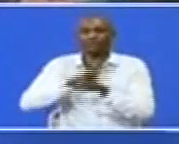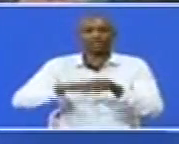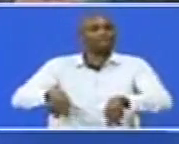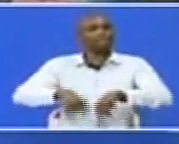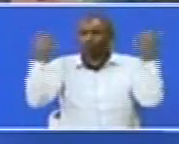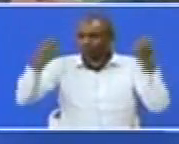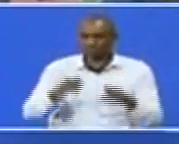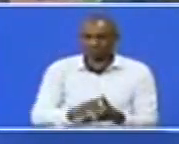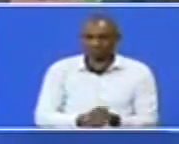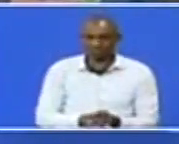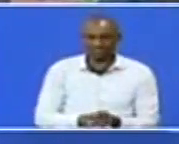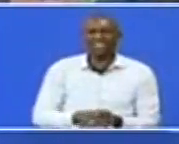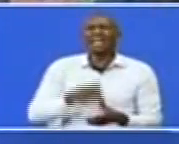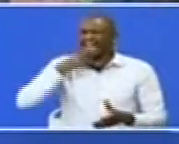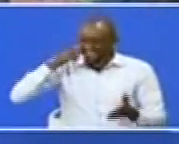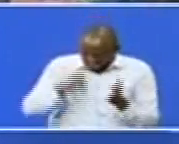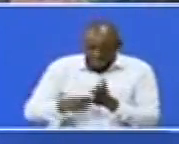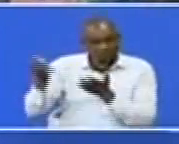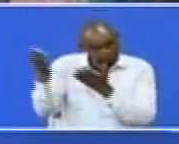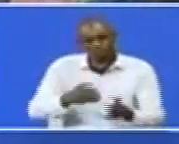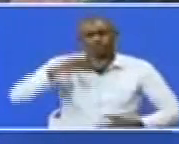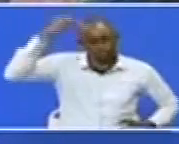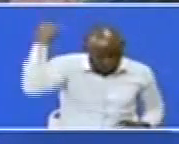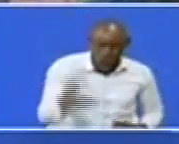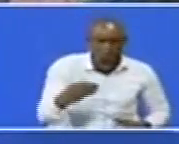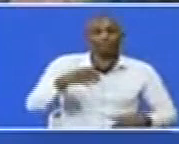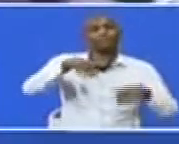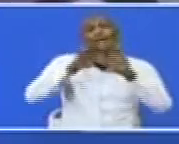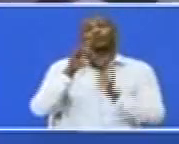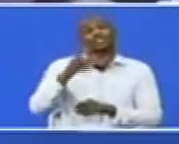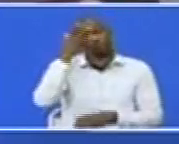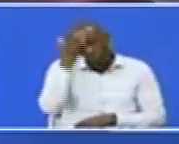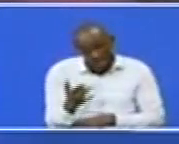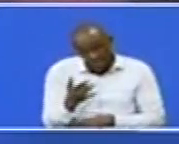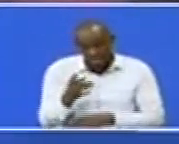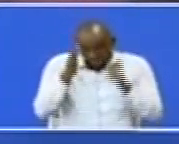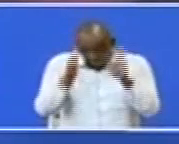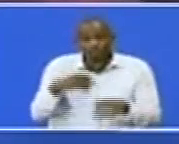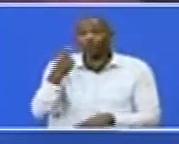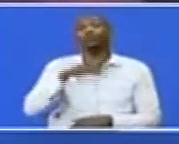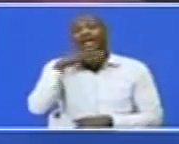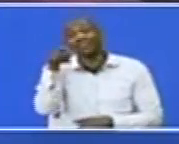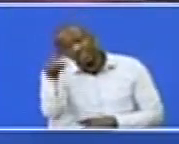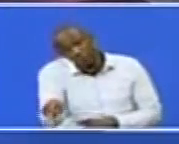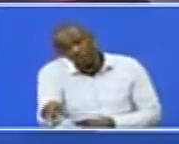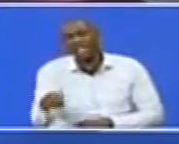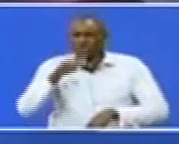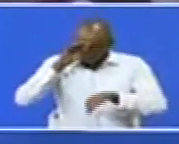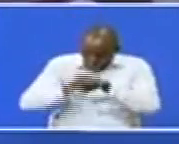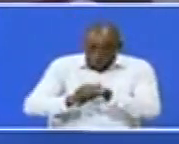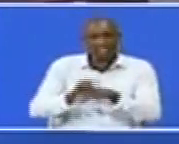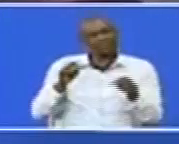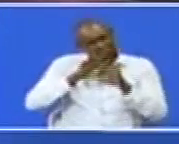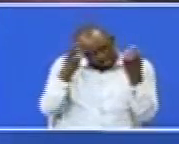yalibadilika. Barua ilifika ya kusimamisha shughuli hii kwa madai mwenda zake marehemu hakuwa na uhusiano kamili